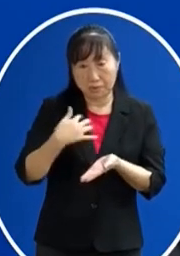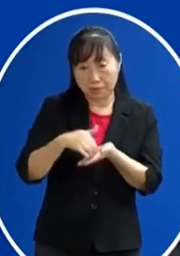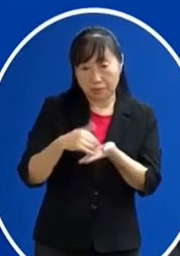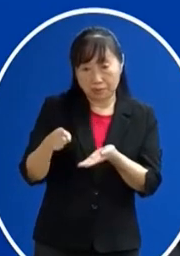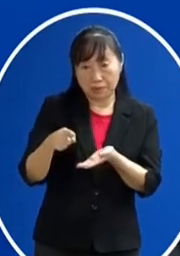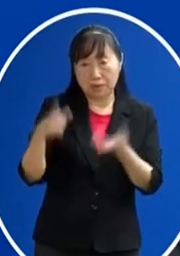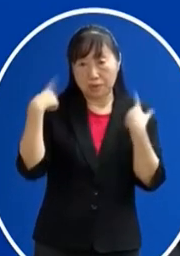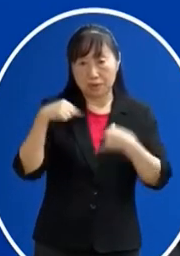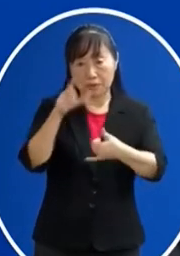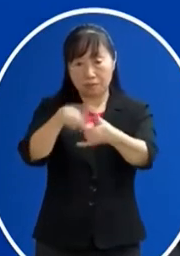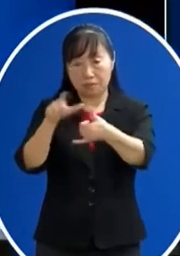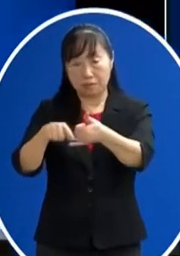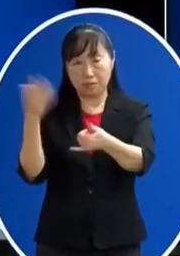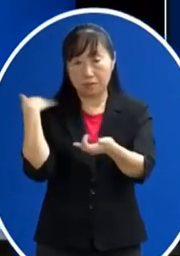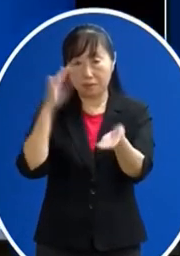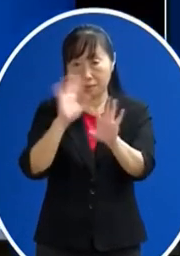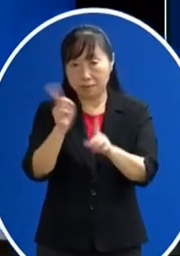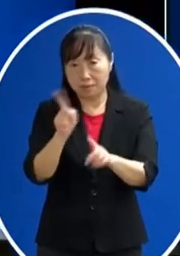值。以上。